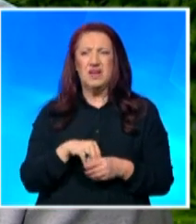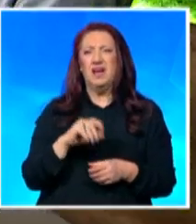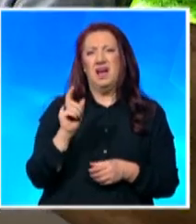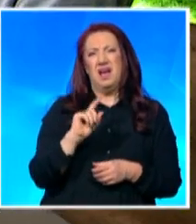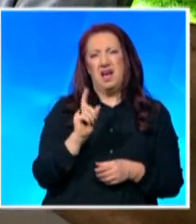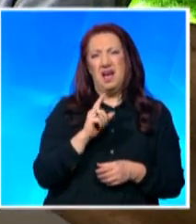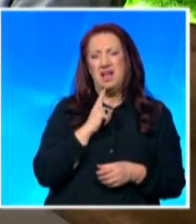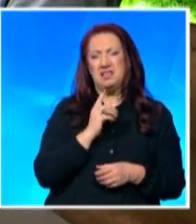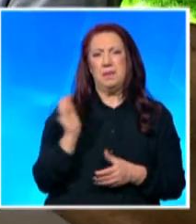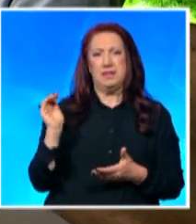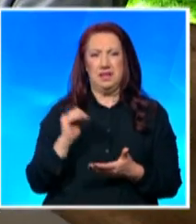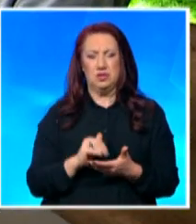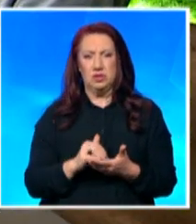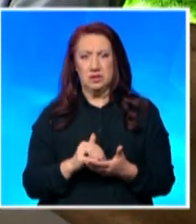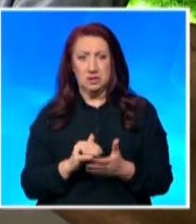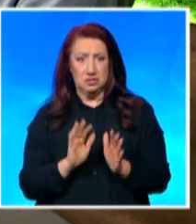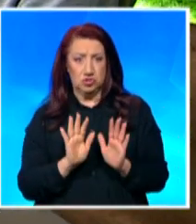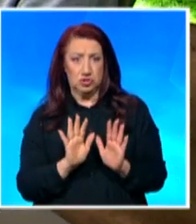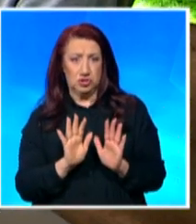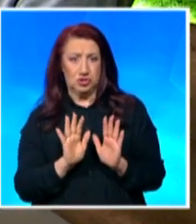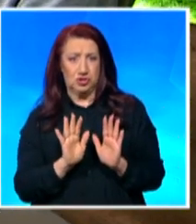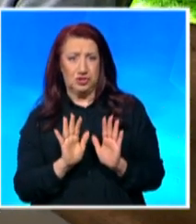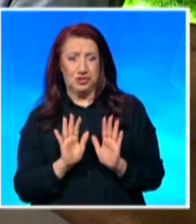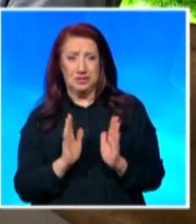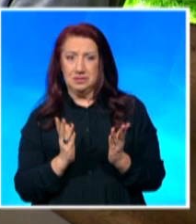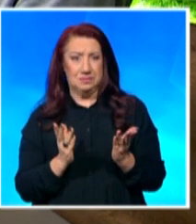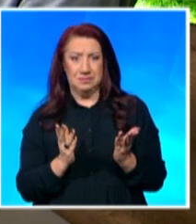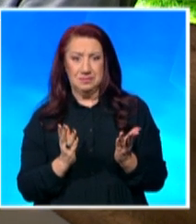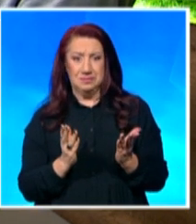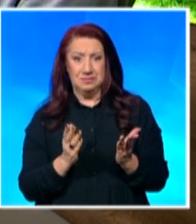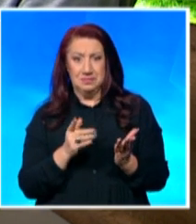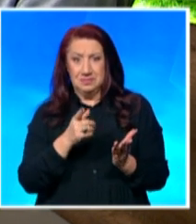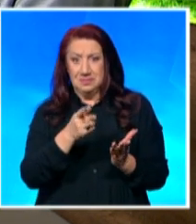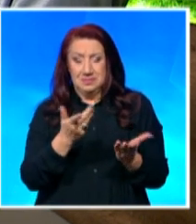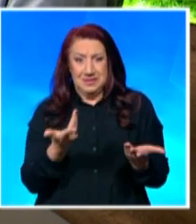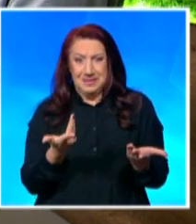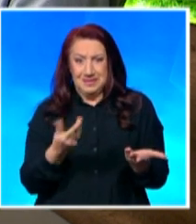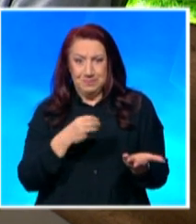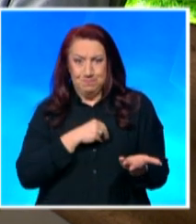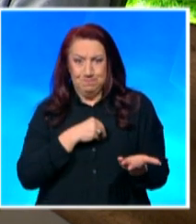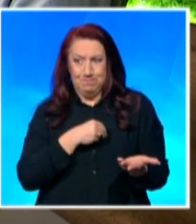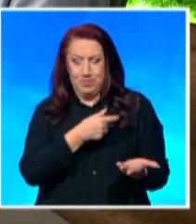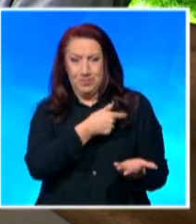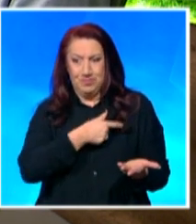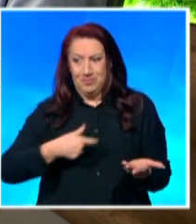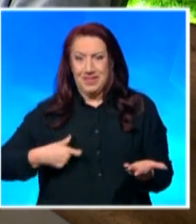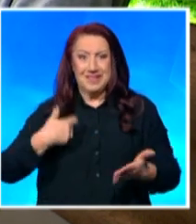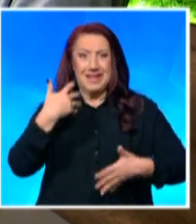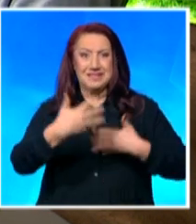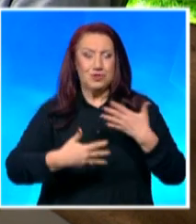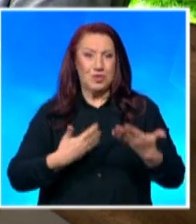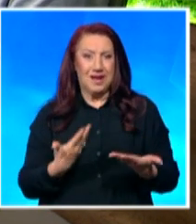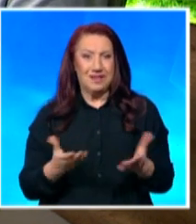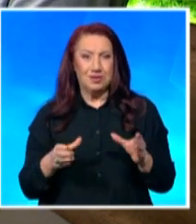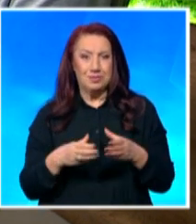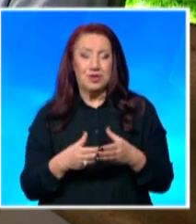играя. Чакай малко, човек. Ти имаш идея къде си. Но в крайна сметка годините се